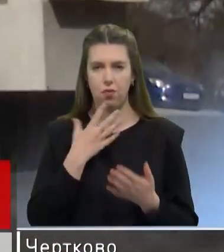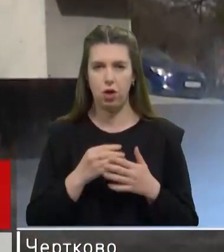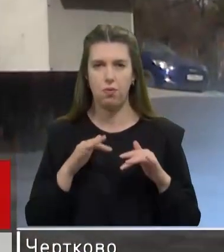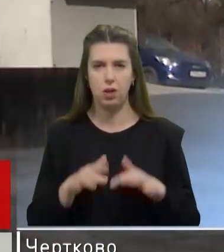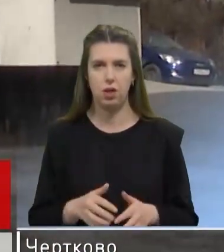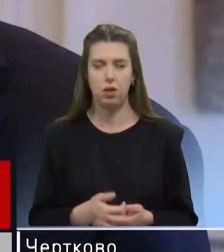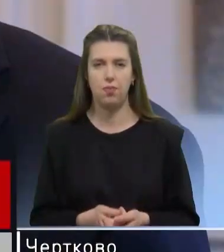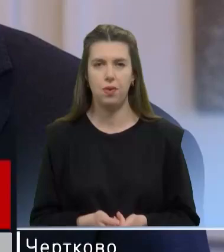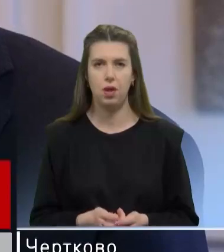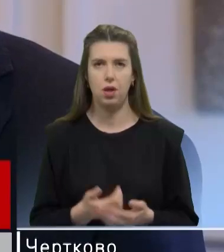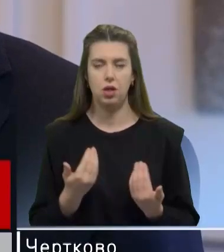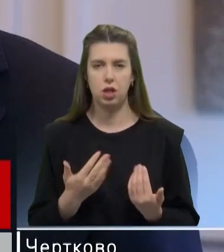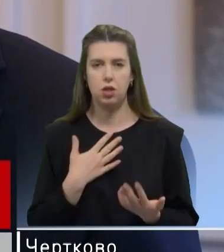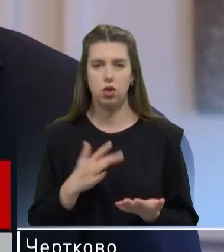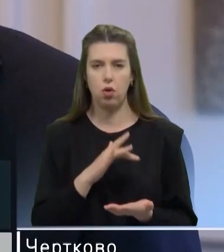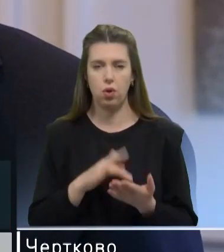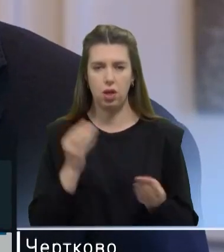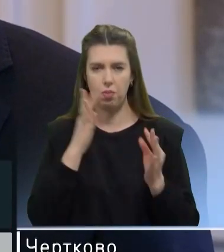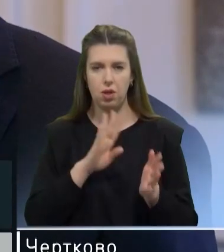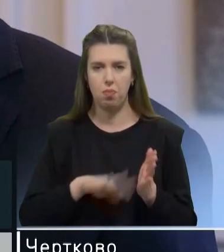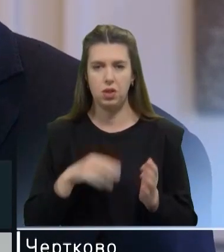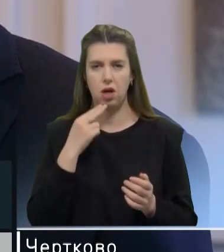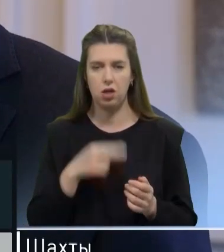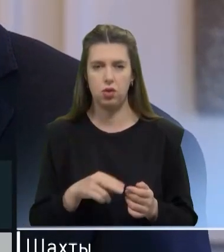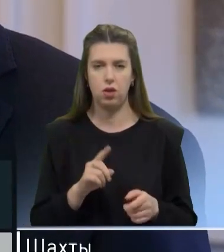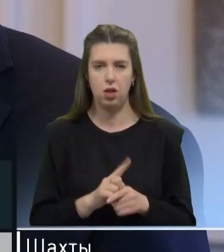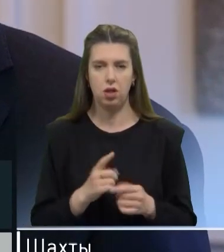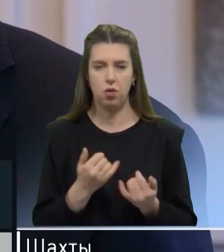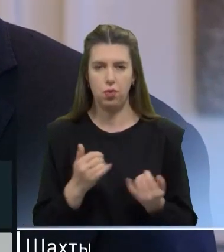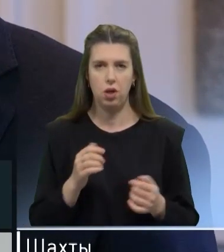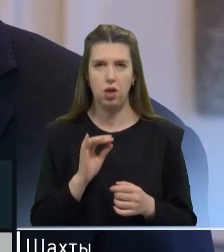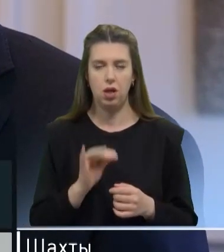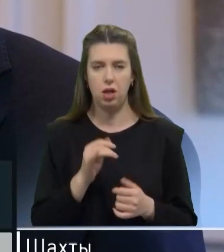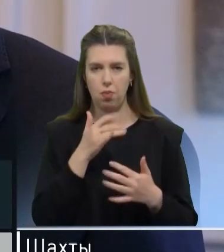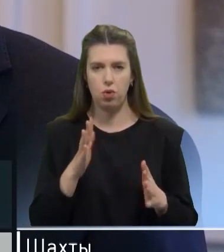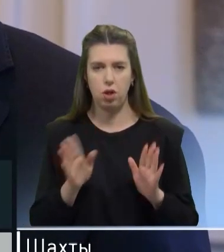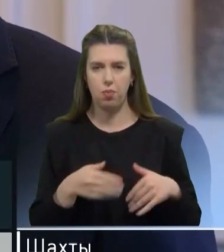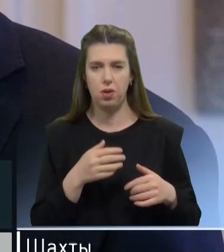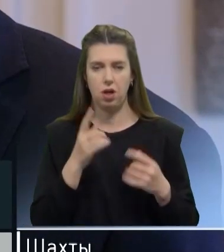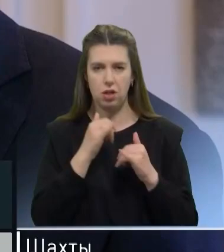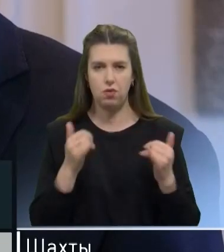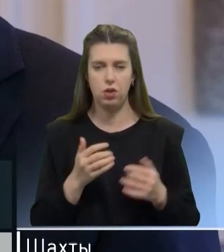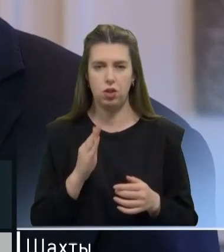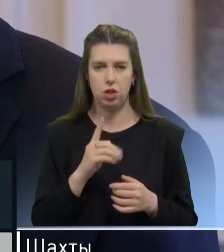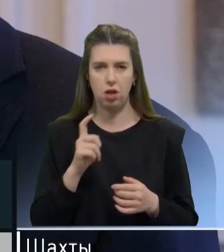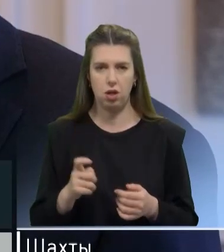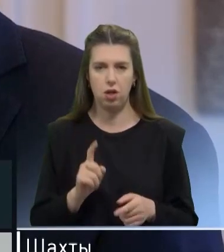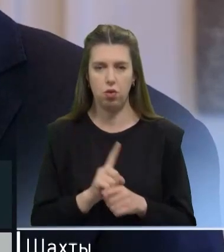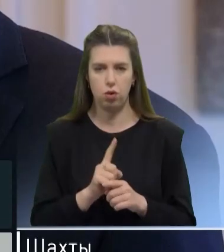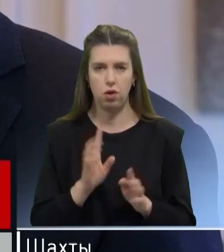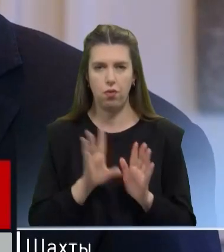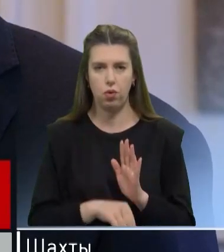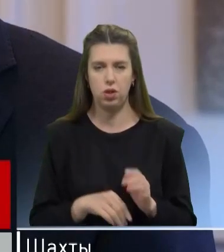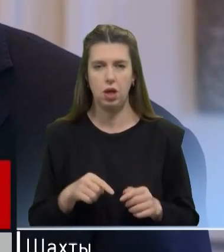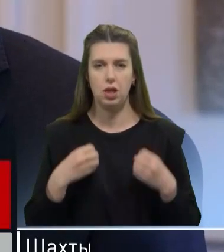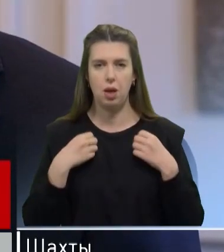дела. Современная жизнь нашего города немыслима без качественных бытовых услуг и не может обойтись без развитой жилищно-коммунальной отрасли.